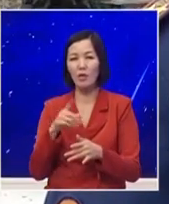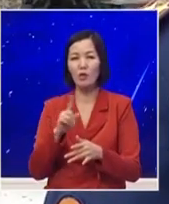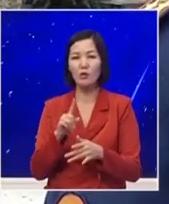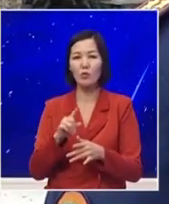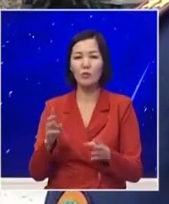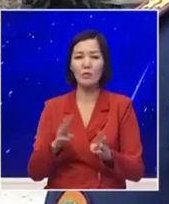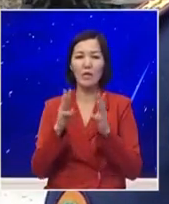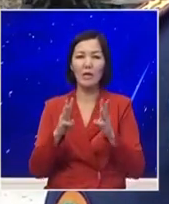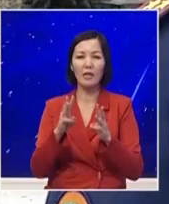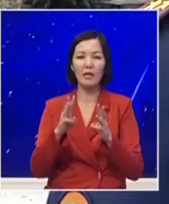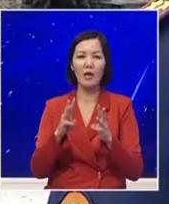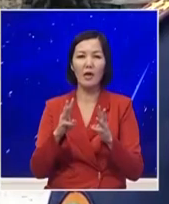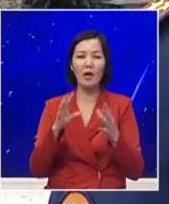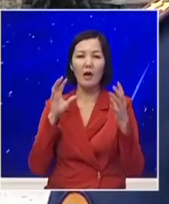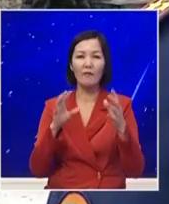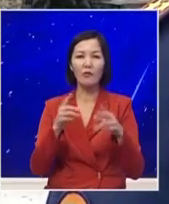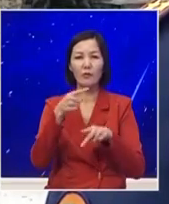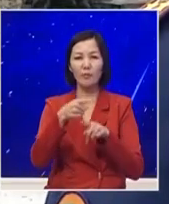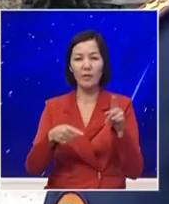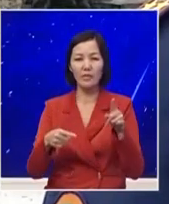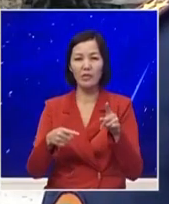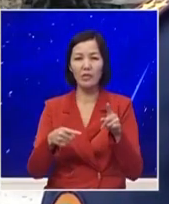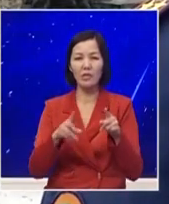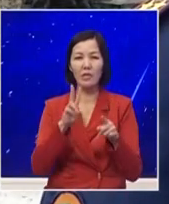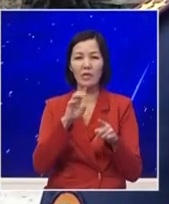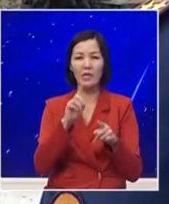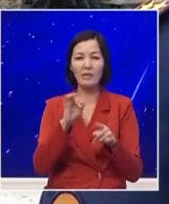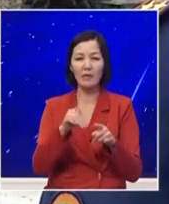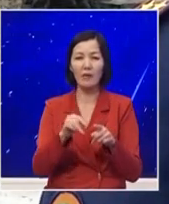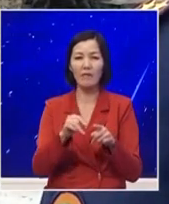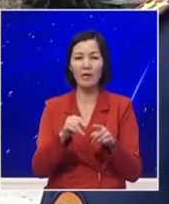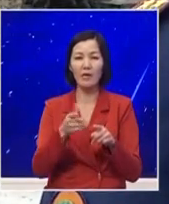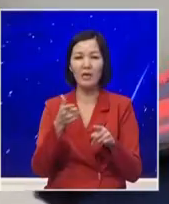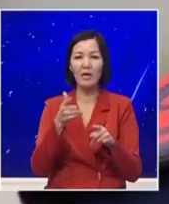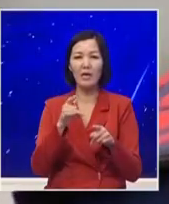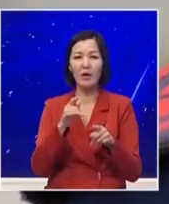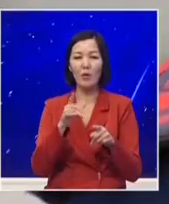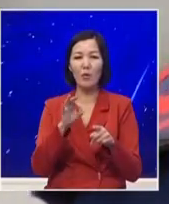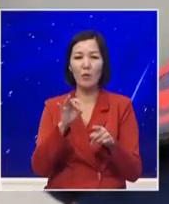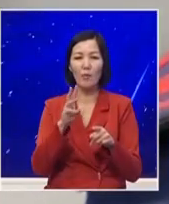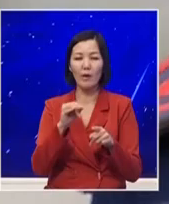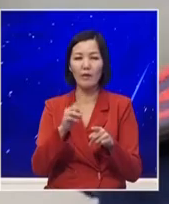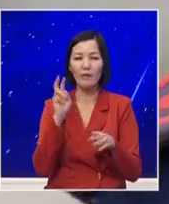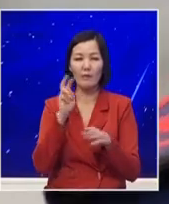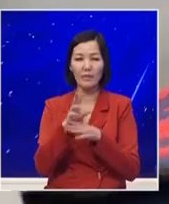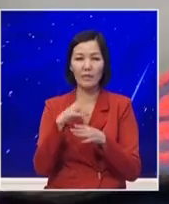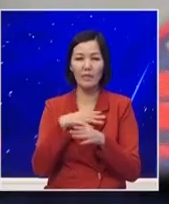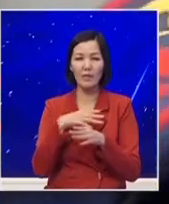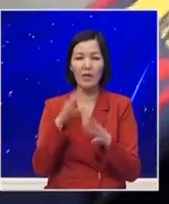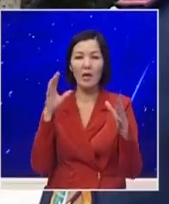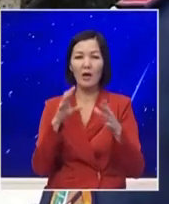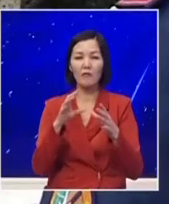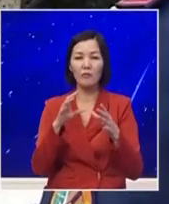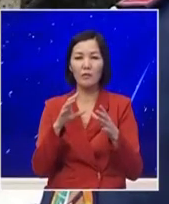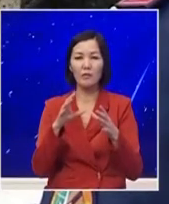автобуса на пересечении проспекта Назарбаева, улица Галиурманова. На момент прибытия пожарных подразделений автобус полностью